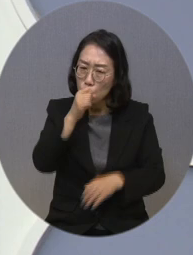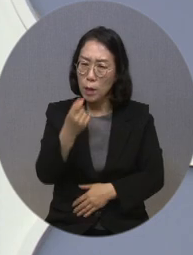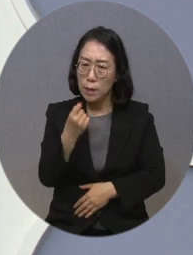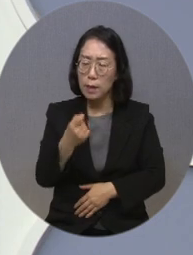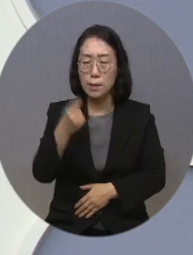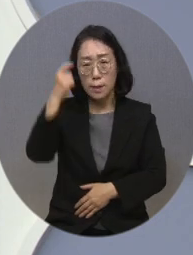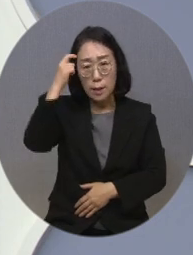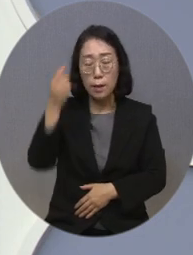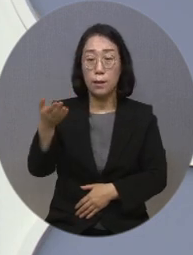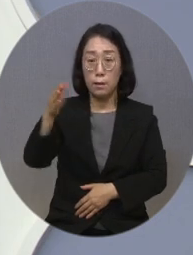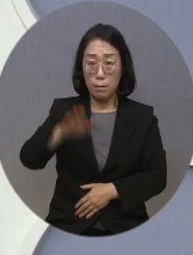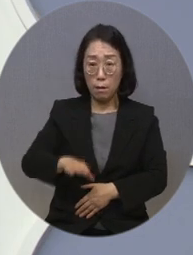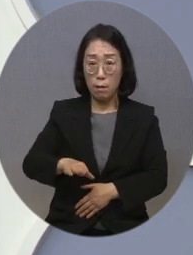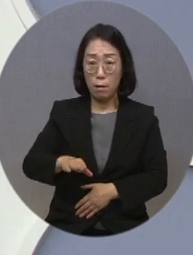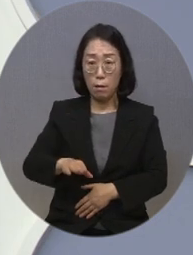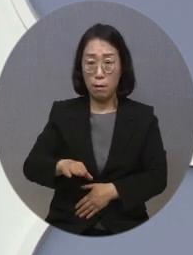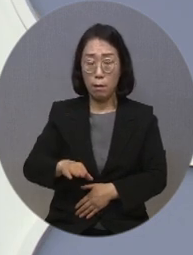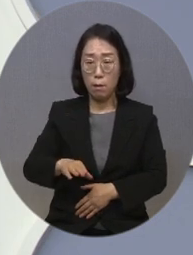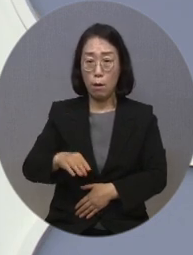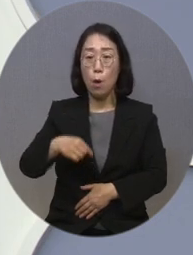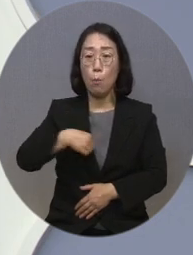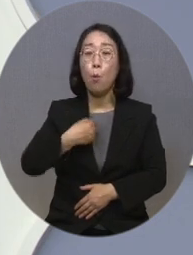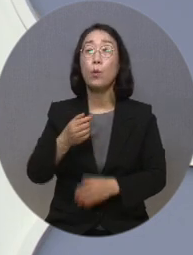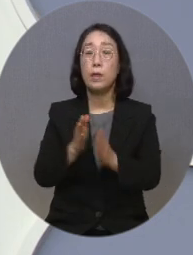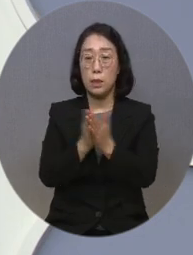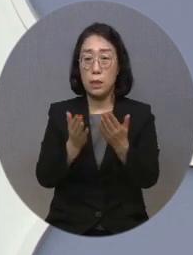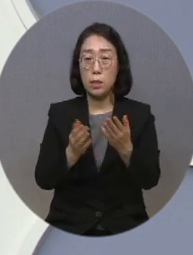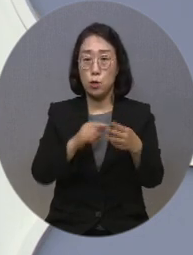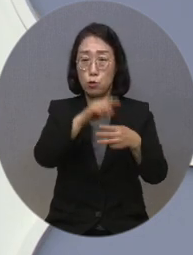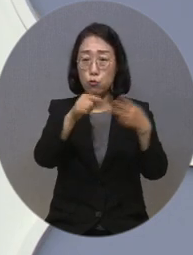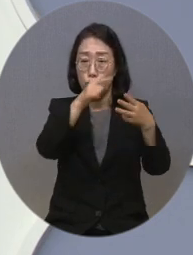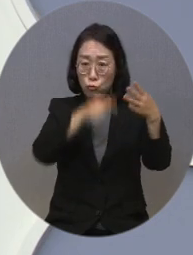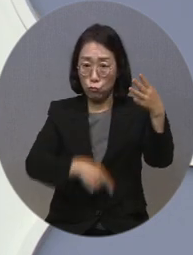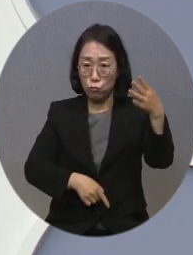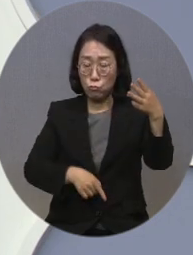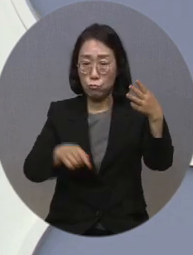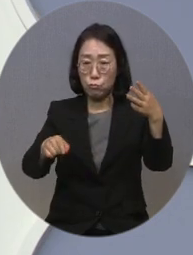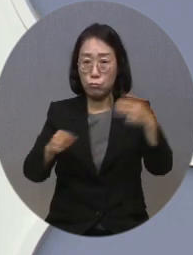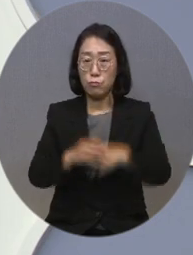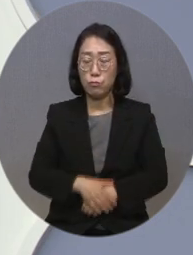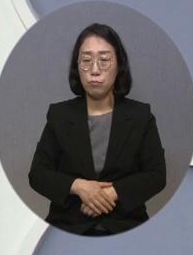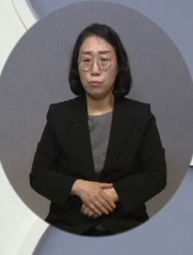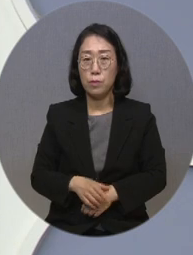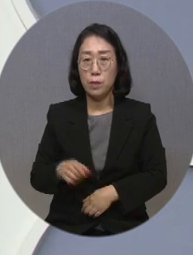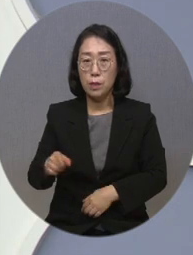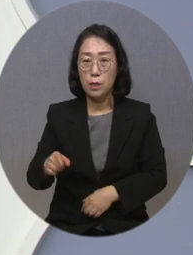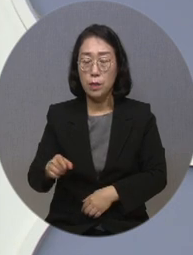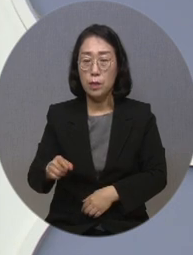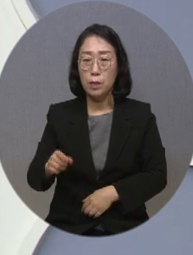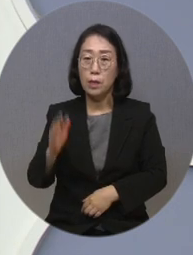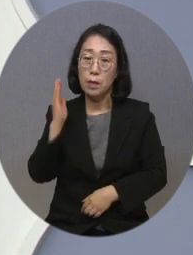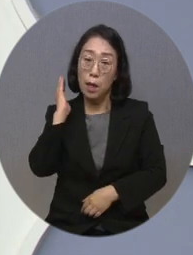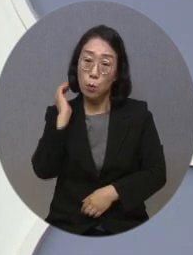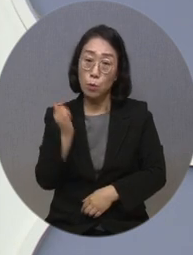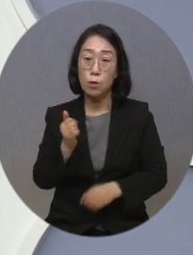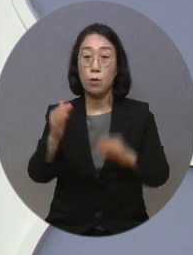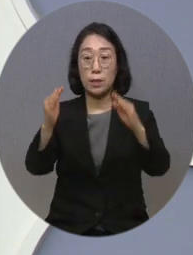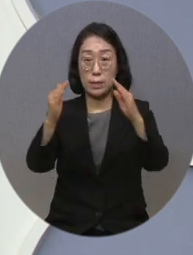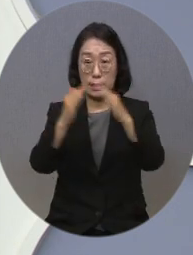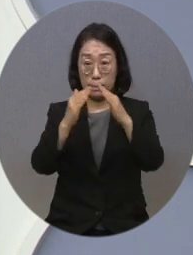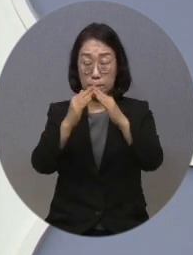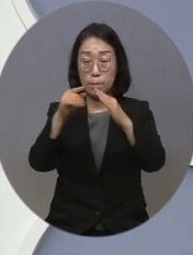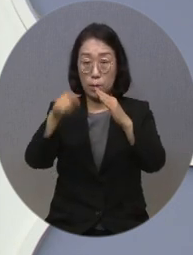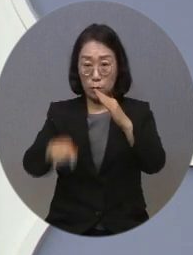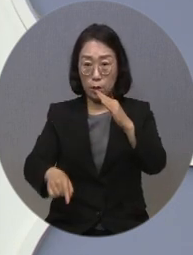했었습니다만은 당선인께서 이건 청와대는 바로 국민에게 돌려주겠다. 그리고 국민의 소통의